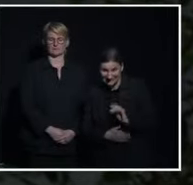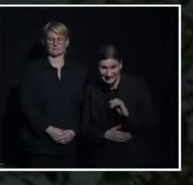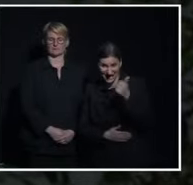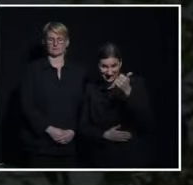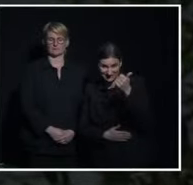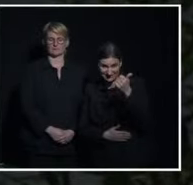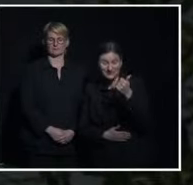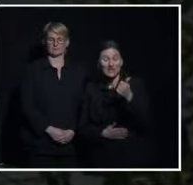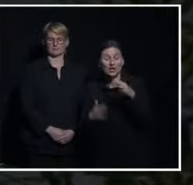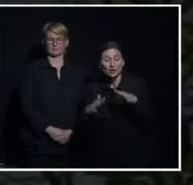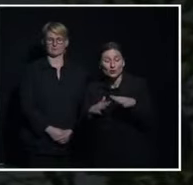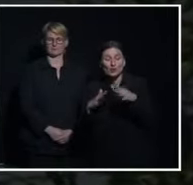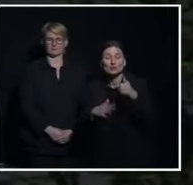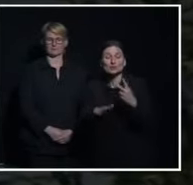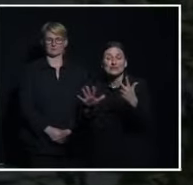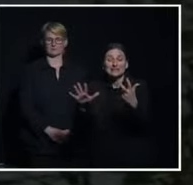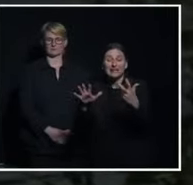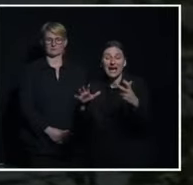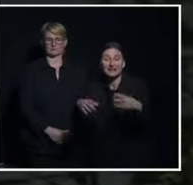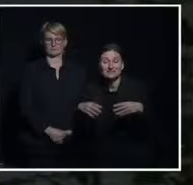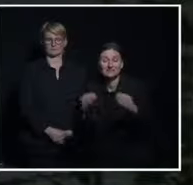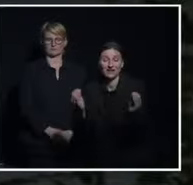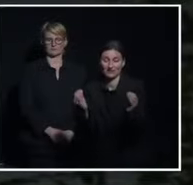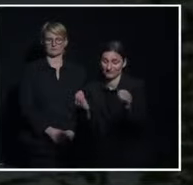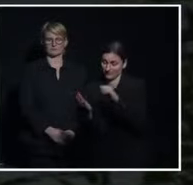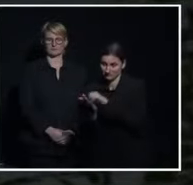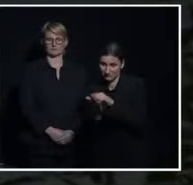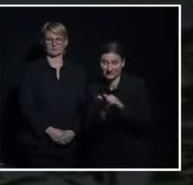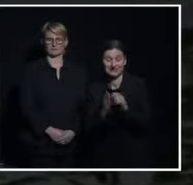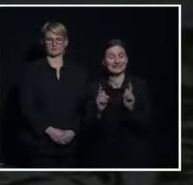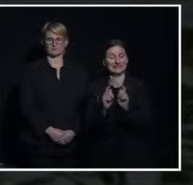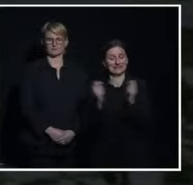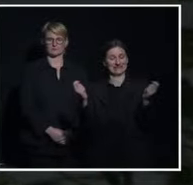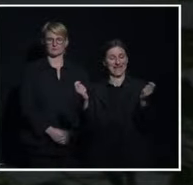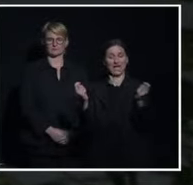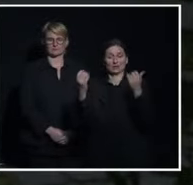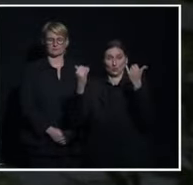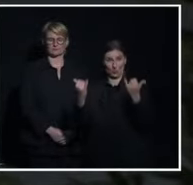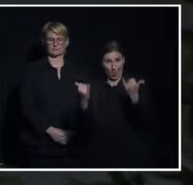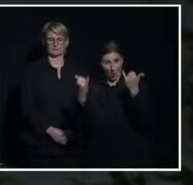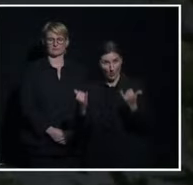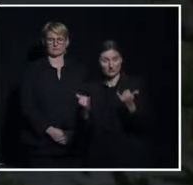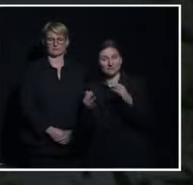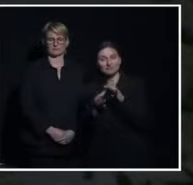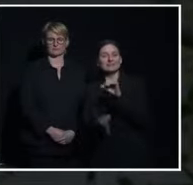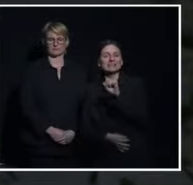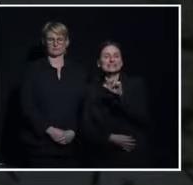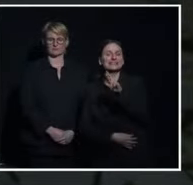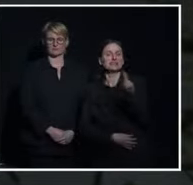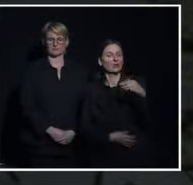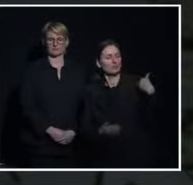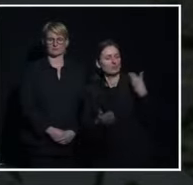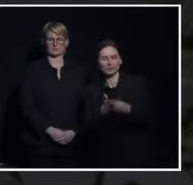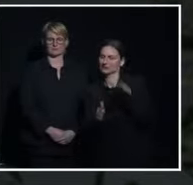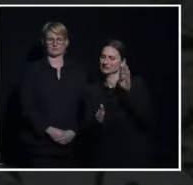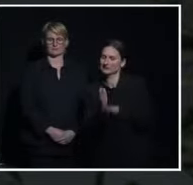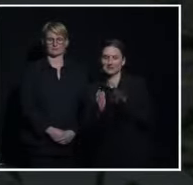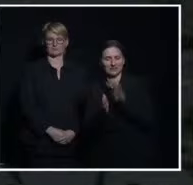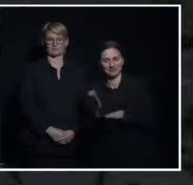kamen in Deutschland in den 80er Jahren raus. Jeder zweite Zeitungsartikel über Sinti und Roma ist